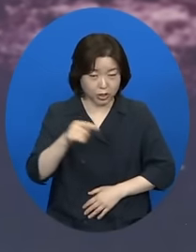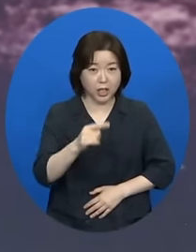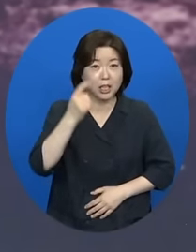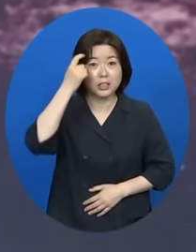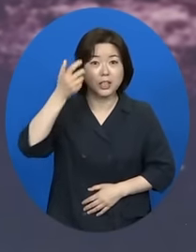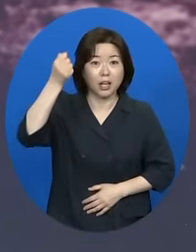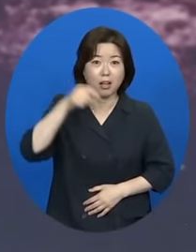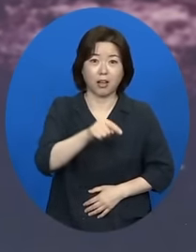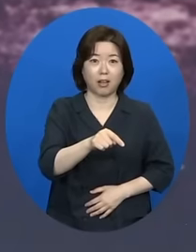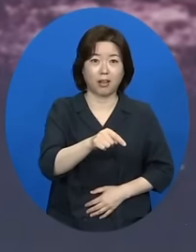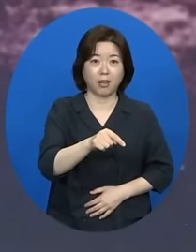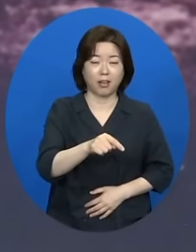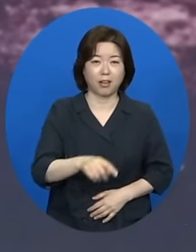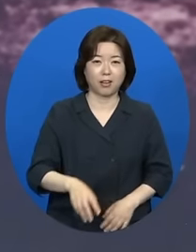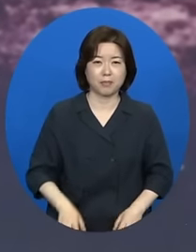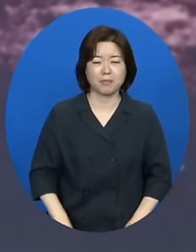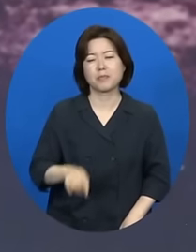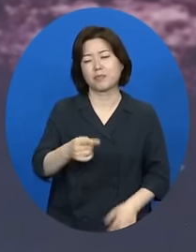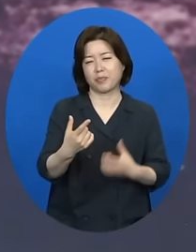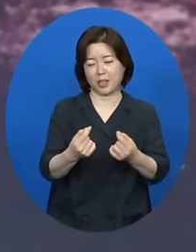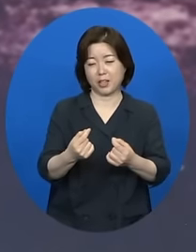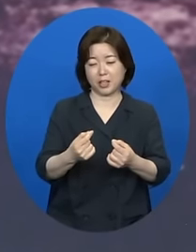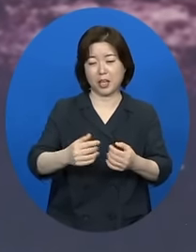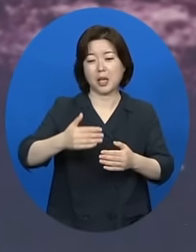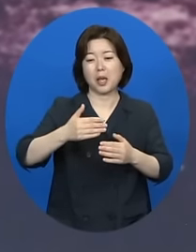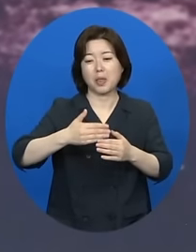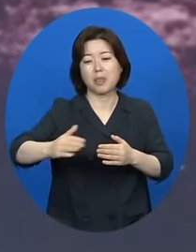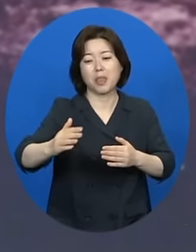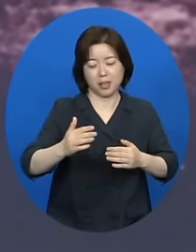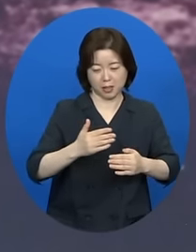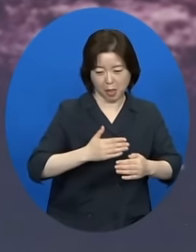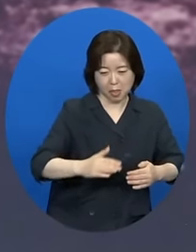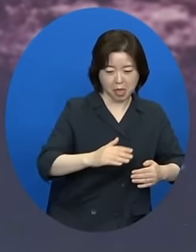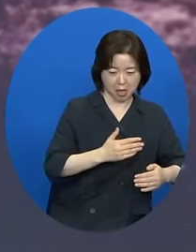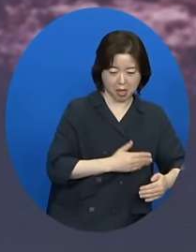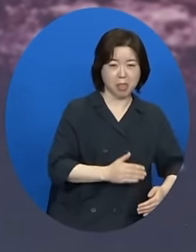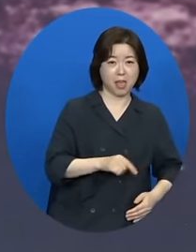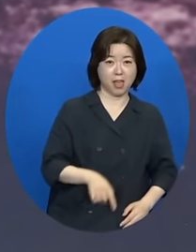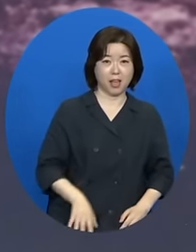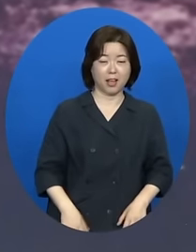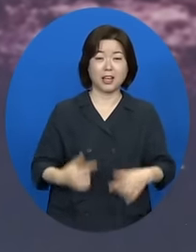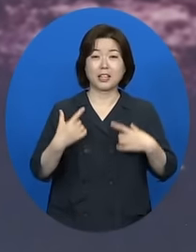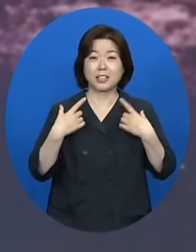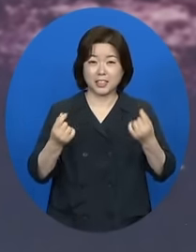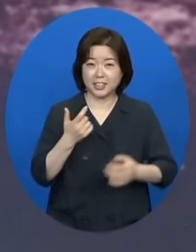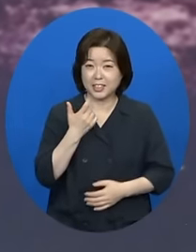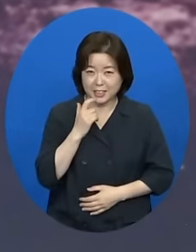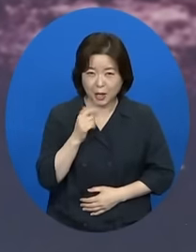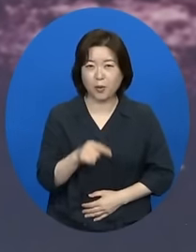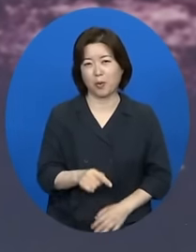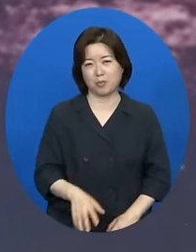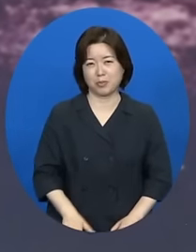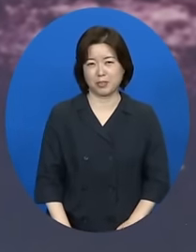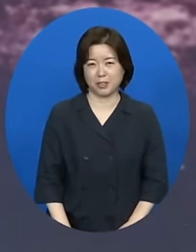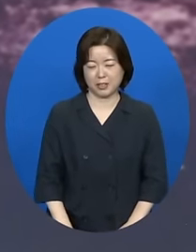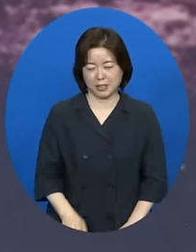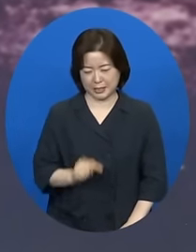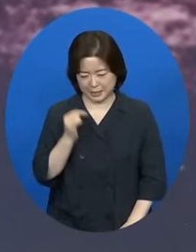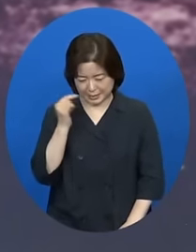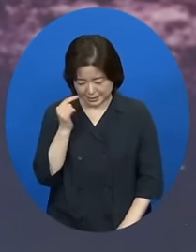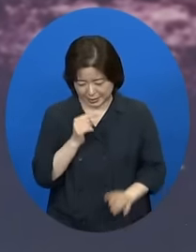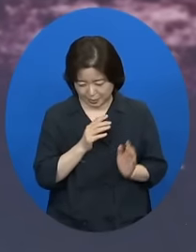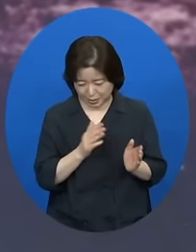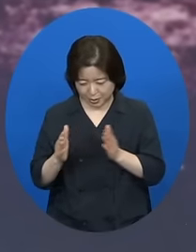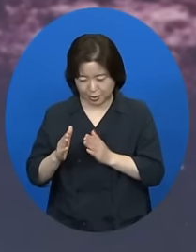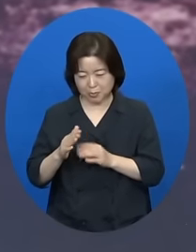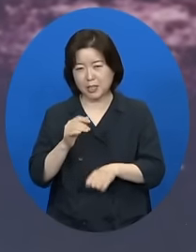여기지 않겠습니까? 그렇게 해서 어쨌든 야곱은 해놓고 가는, 그러니까 여전히 야곱은 이 치밀하게 이 준비하는